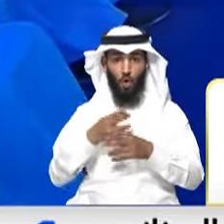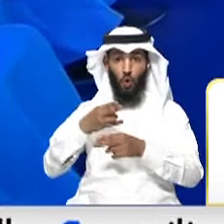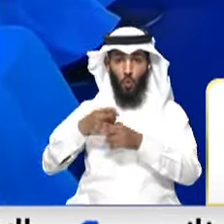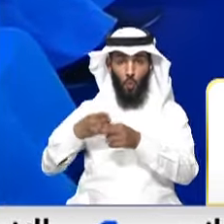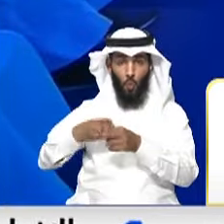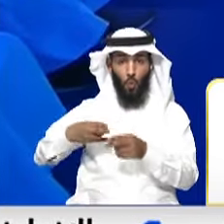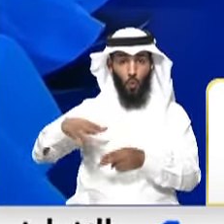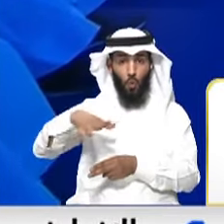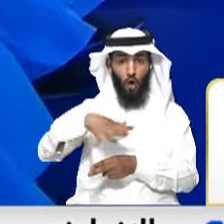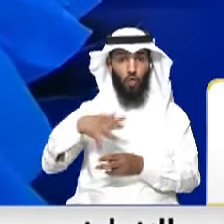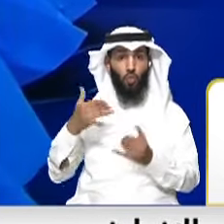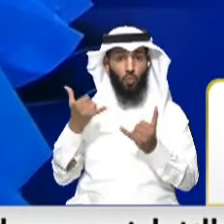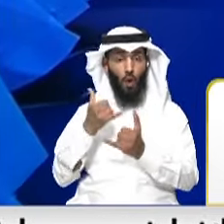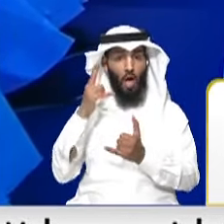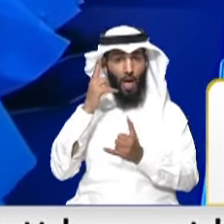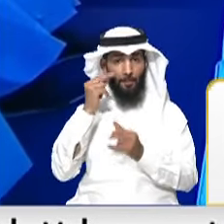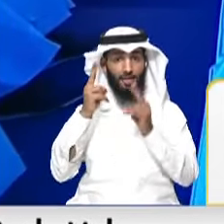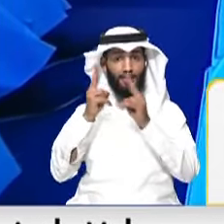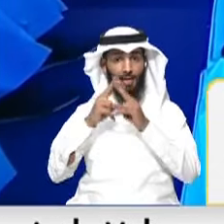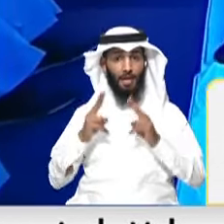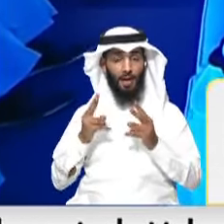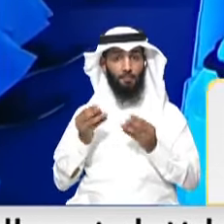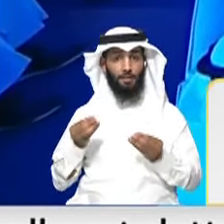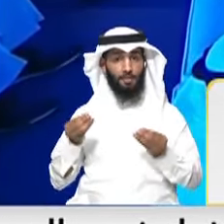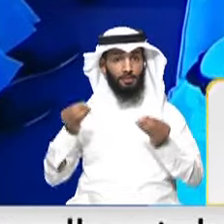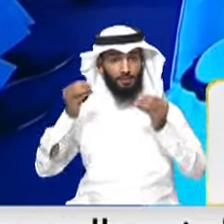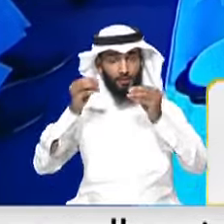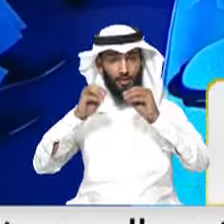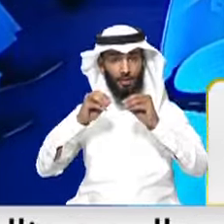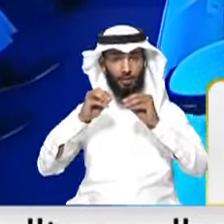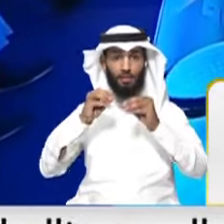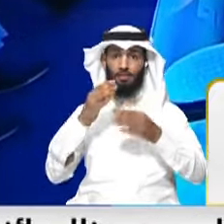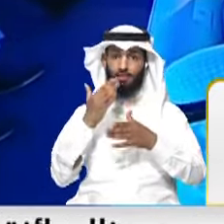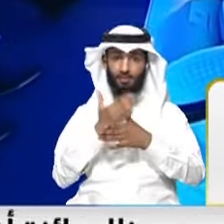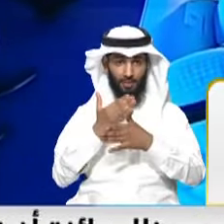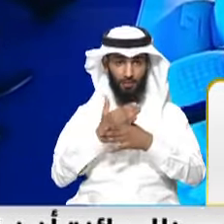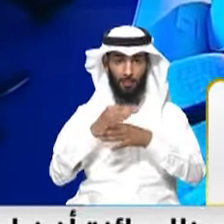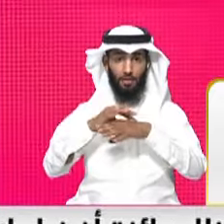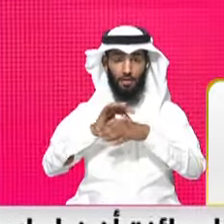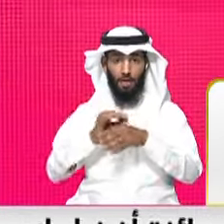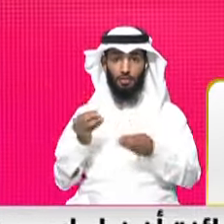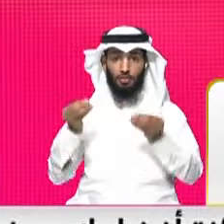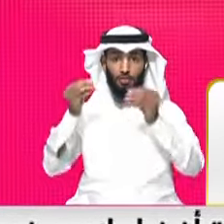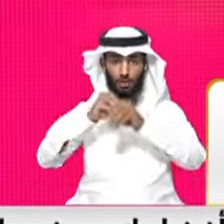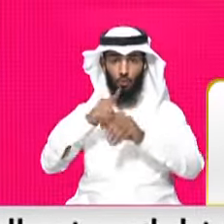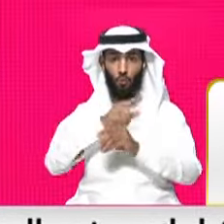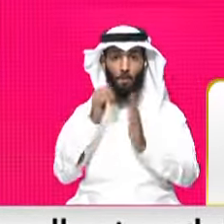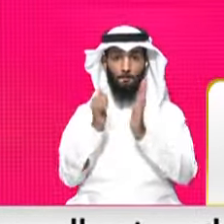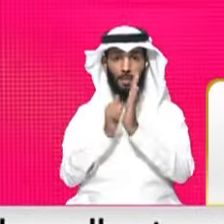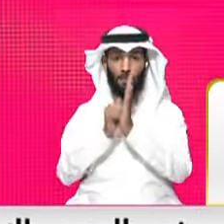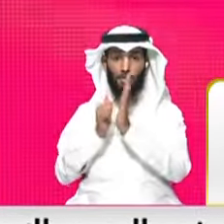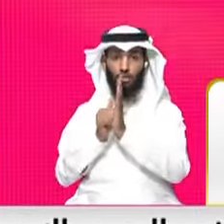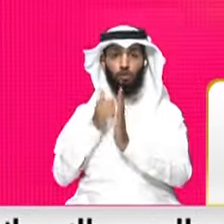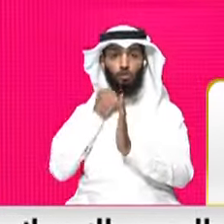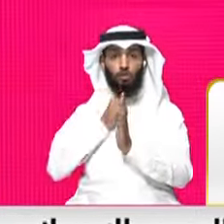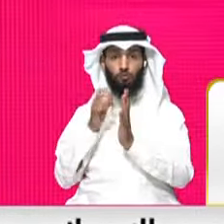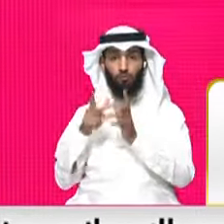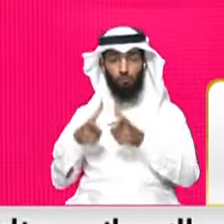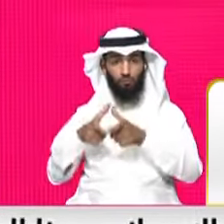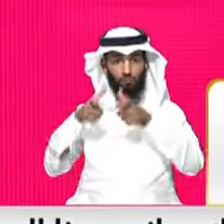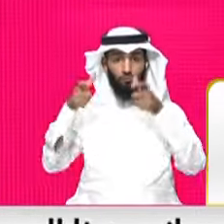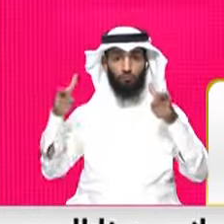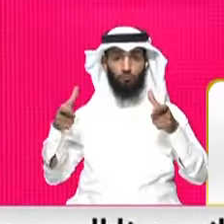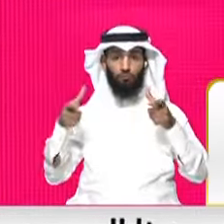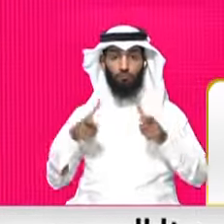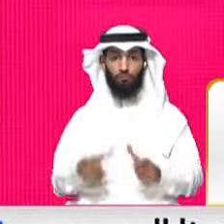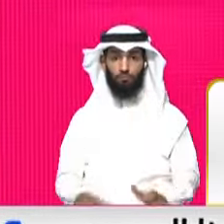الكهربائية نتيجة للنمو السكاني والتوسع العمراني الذي تشهده الدولة.